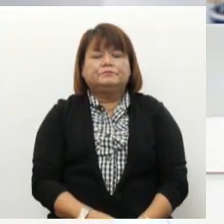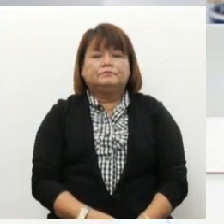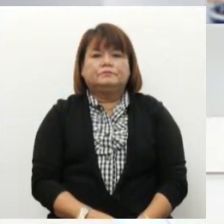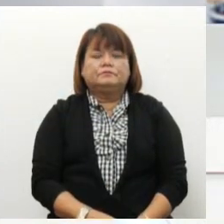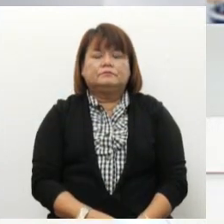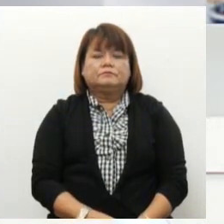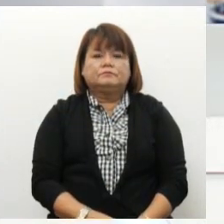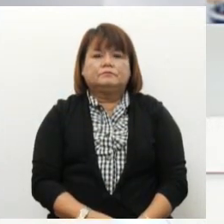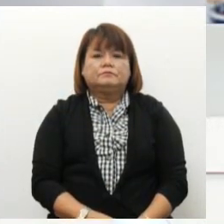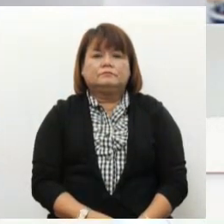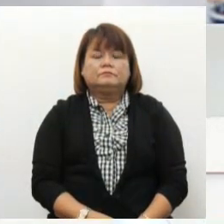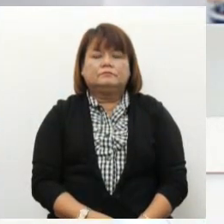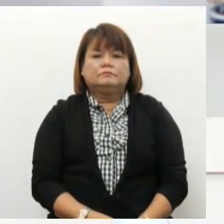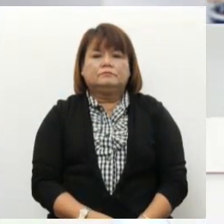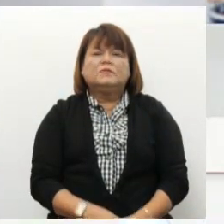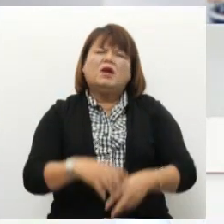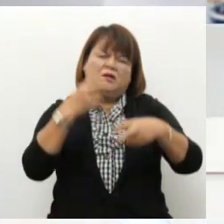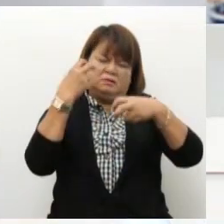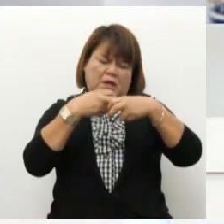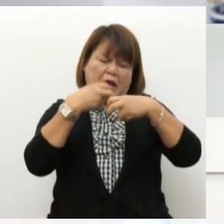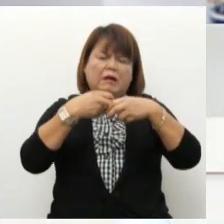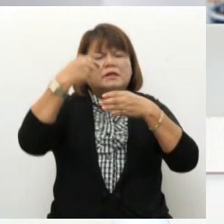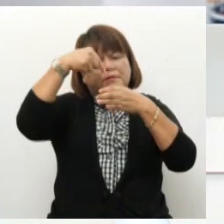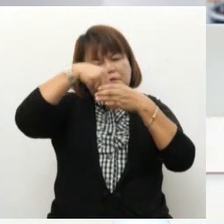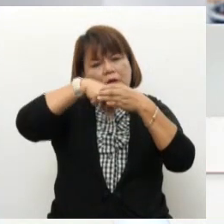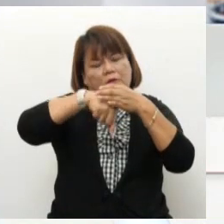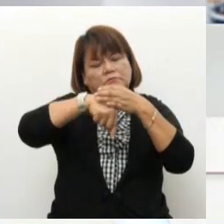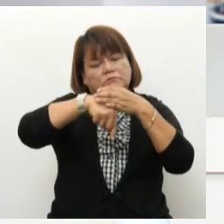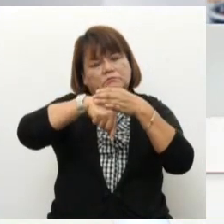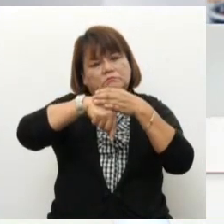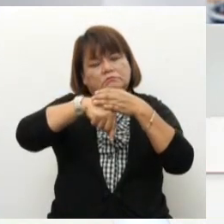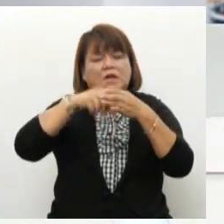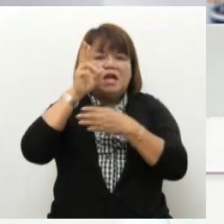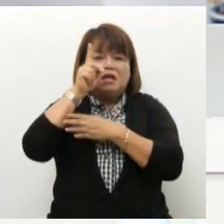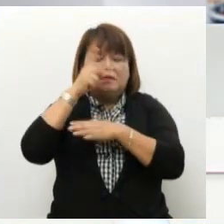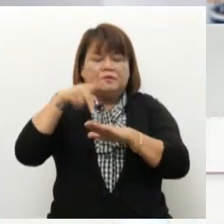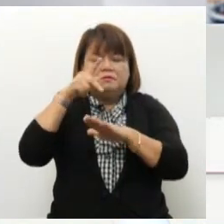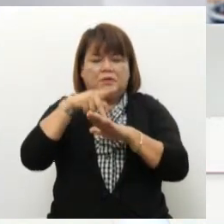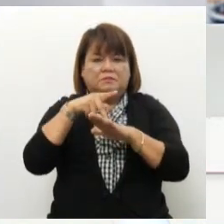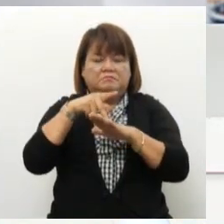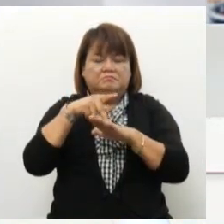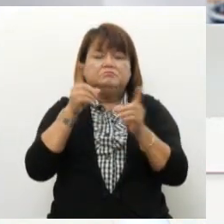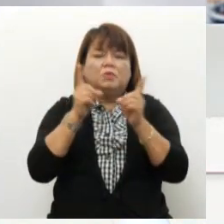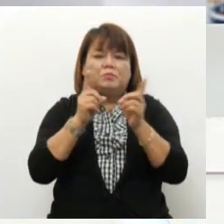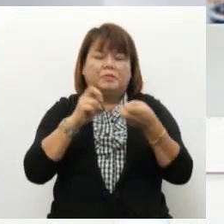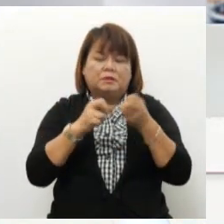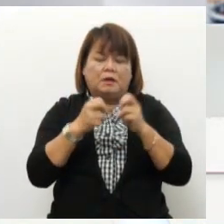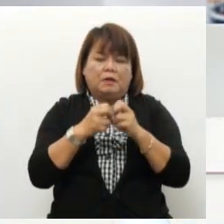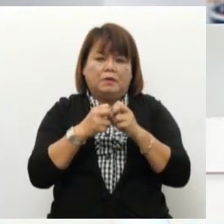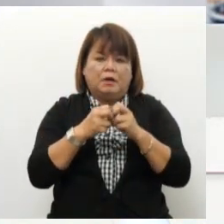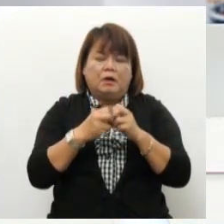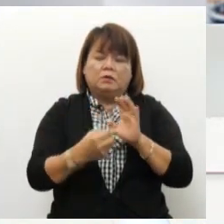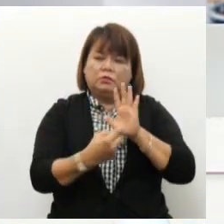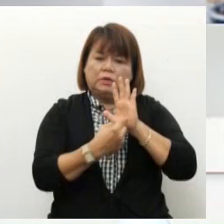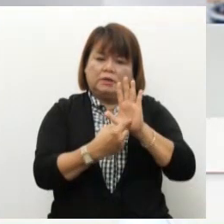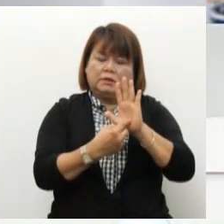ความที่ยากสลับซับซ้อนก็มีหลายเขตพื้นที่เผชิญปัญหาไม่ว่าจะเป็นอย่างยกตัวอย่างเช่น